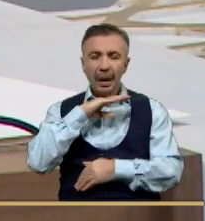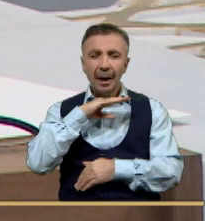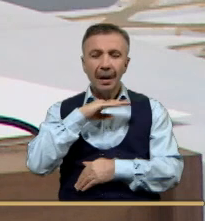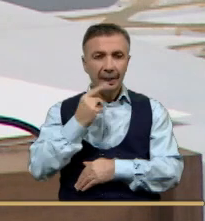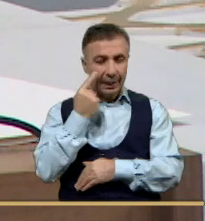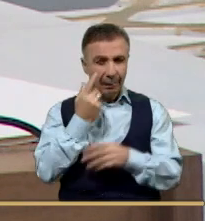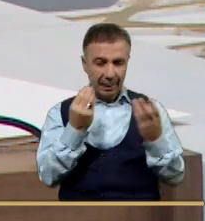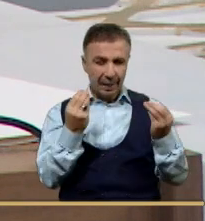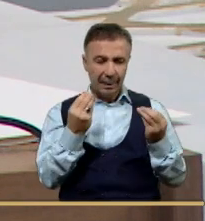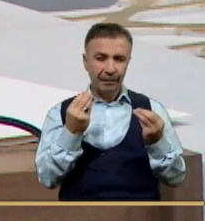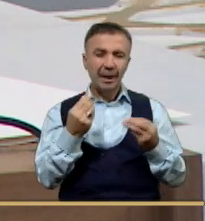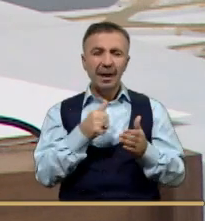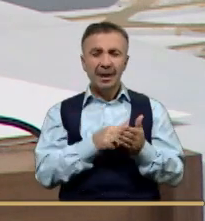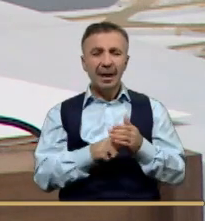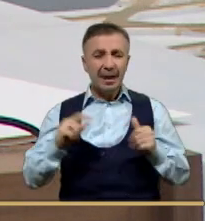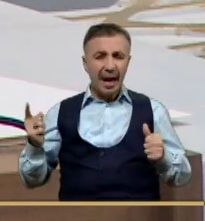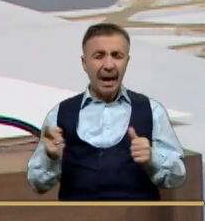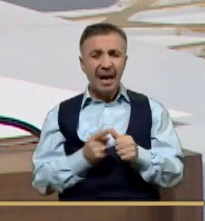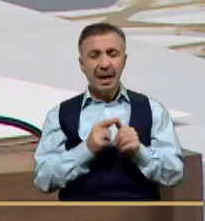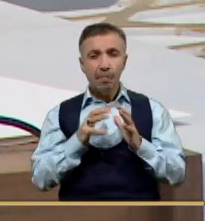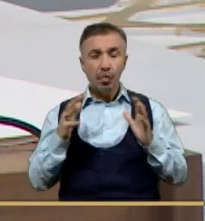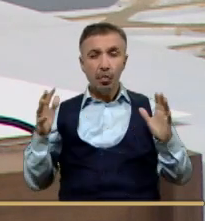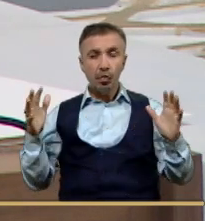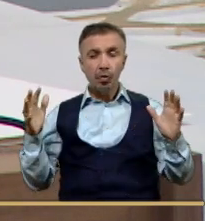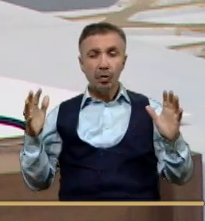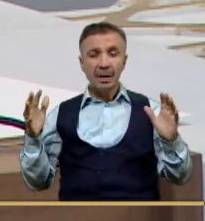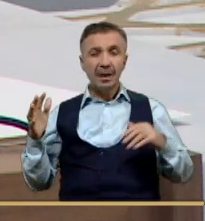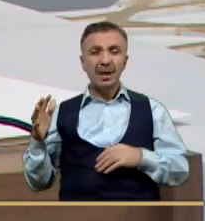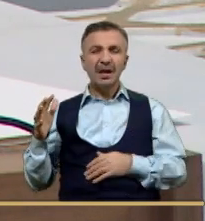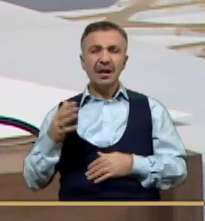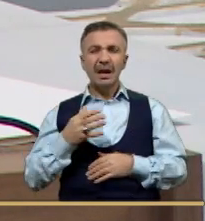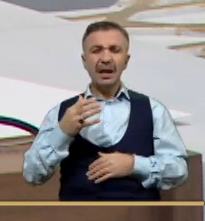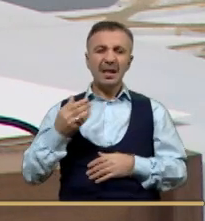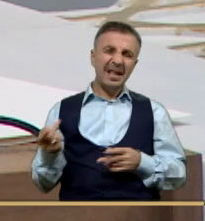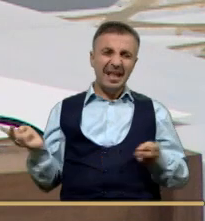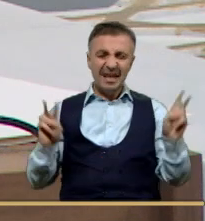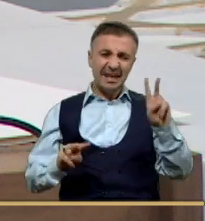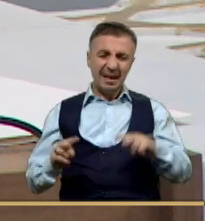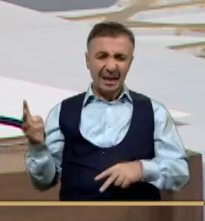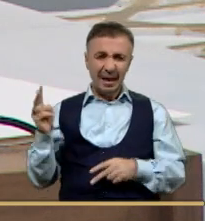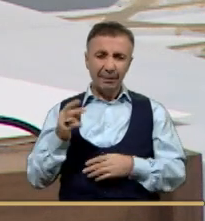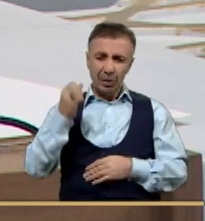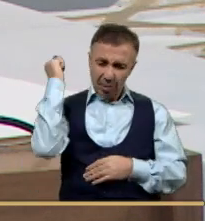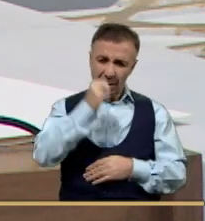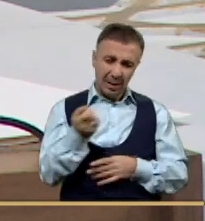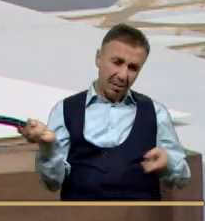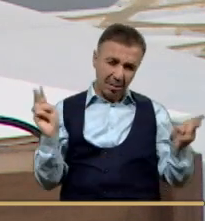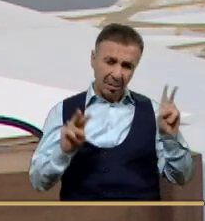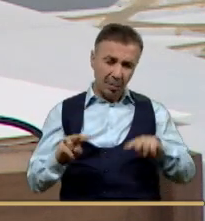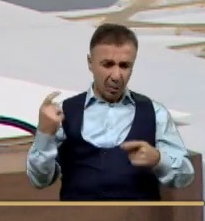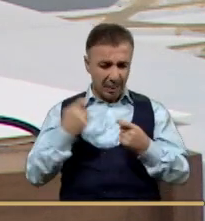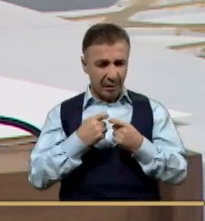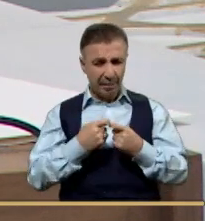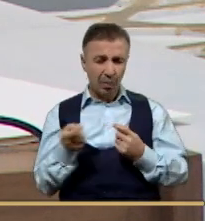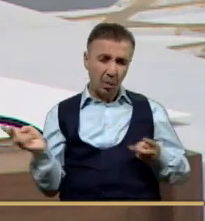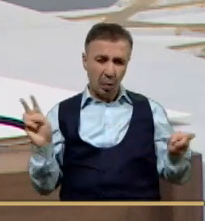tarihin en büyük cinayetlerini işlemiştir. Tarih boyunca en büyük savaşları yapmıştır.